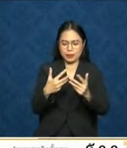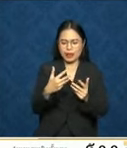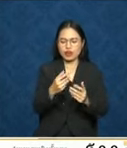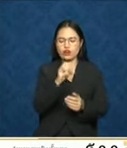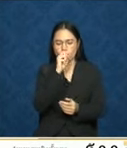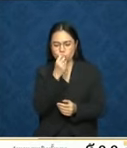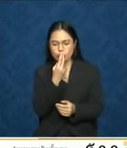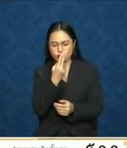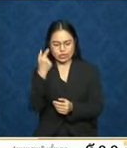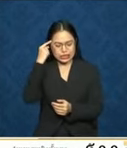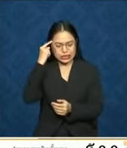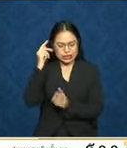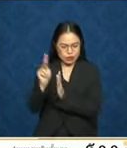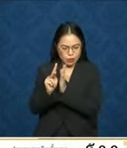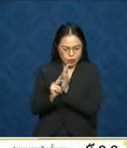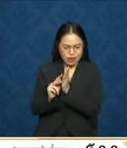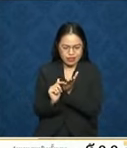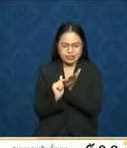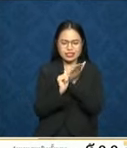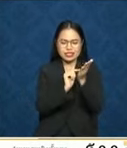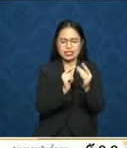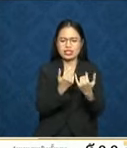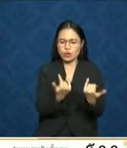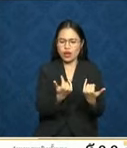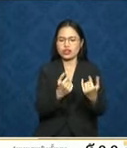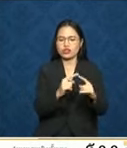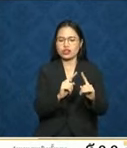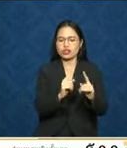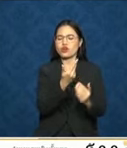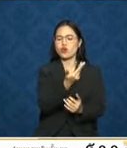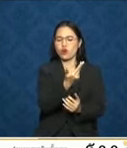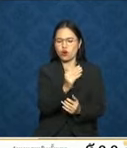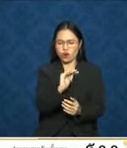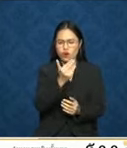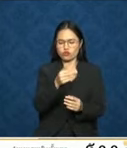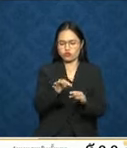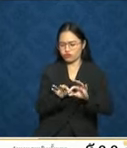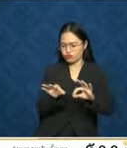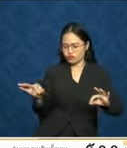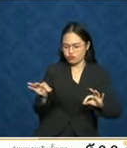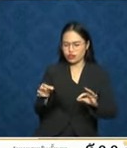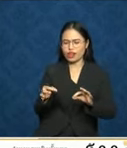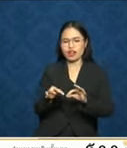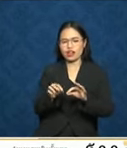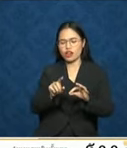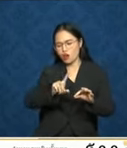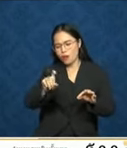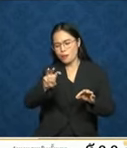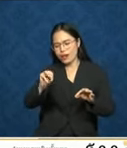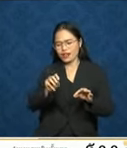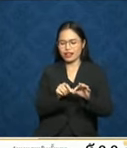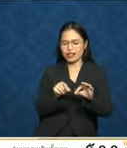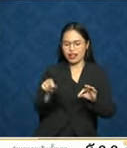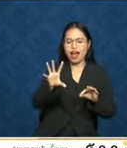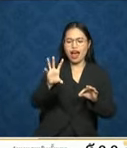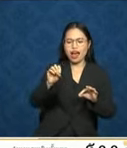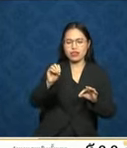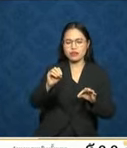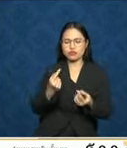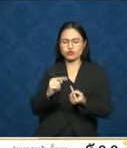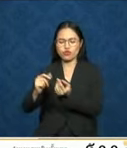ำเสนอต่อไปแต่ช่วงนี้อยากที่จะอนุโลมไปก่อนนะครับในเรื่องของระยะห่างในเรื่องของ100เมตรก็ดี50เมตรก็ดีรวมถึงสแต